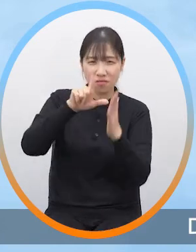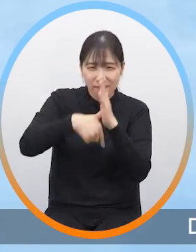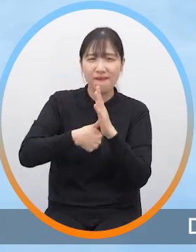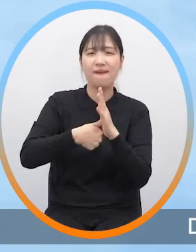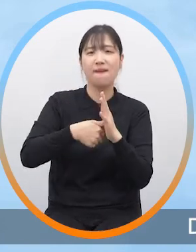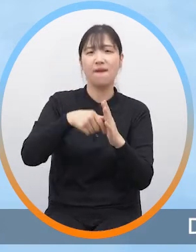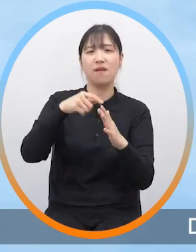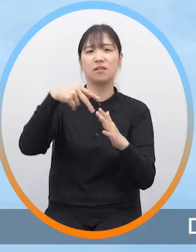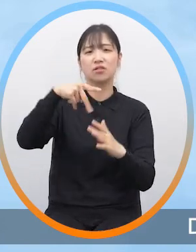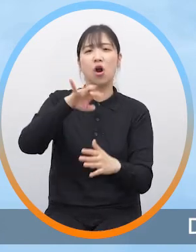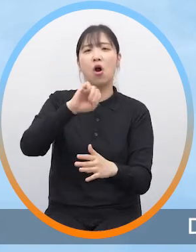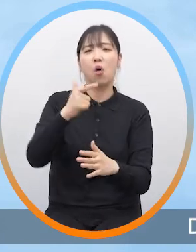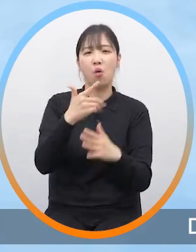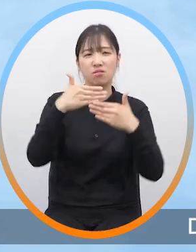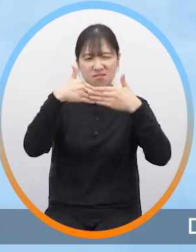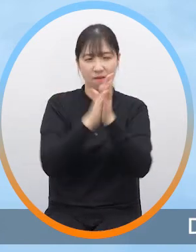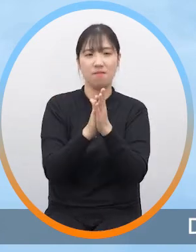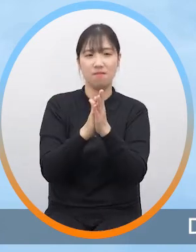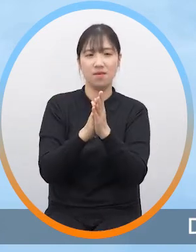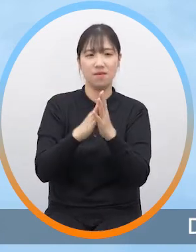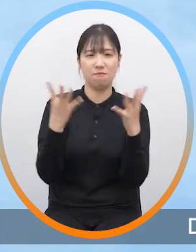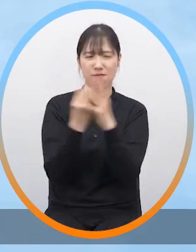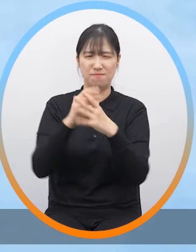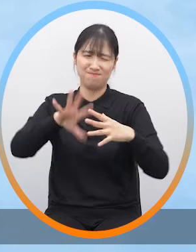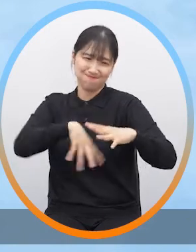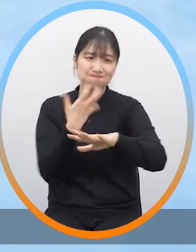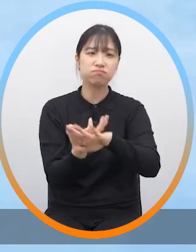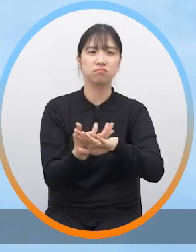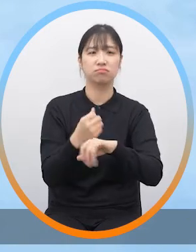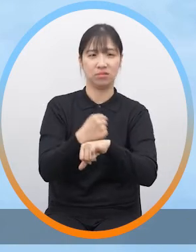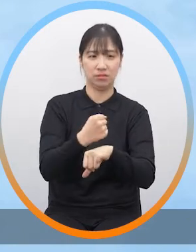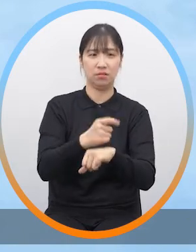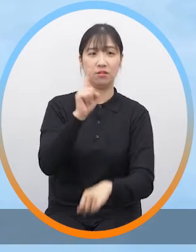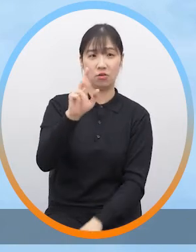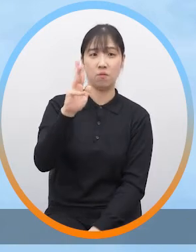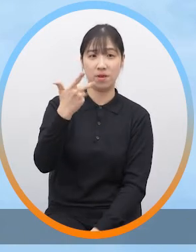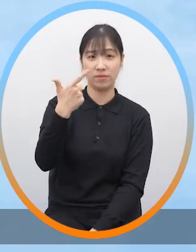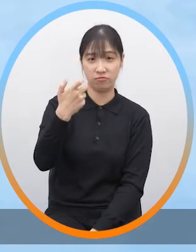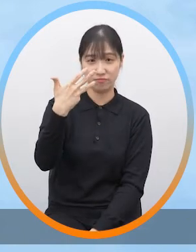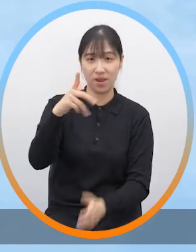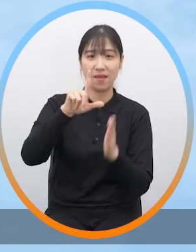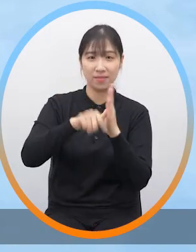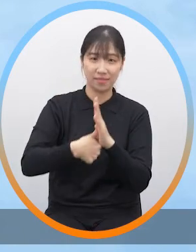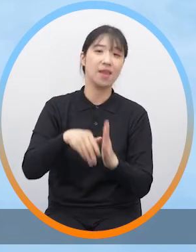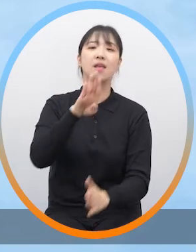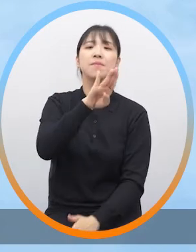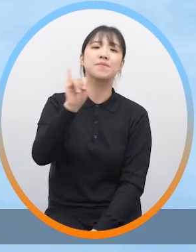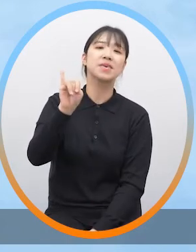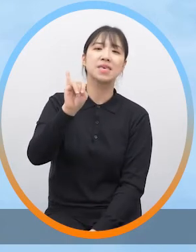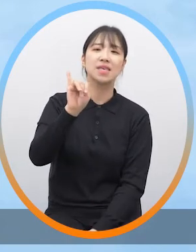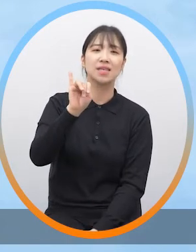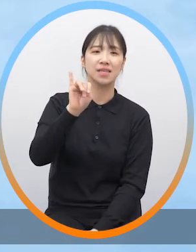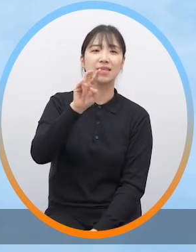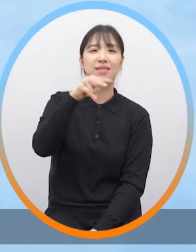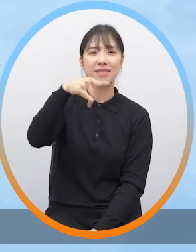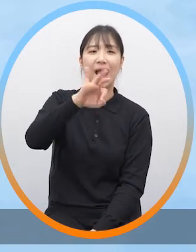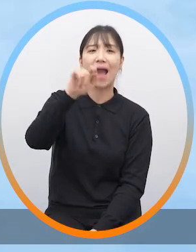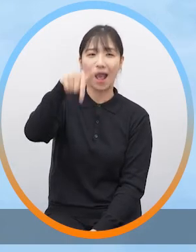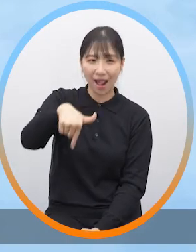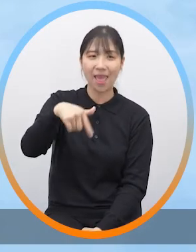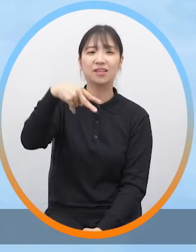서원철폐라고 하는 어떻게 보면 대개혁을 단행합니다. 그래서 1868년에는 일단 비사획서원부터